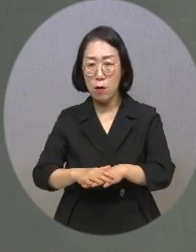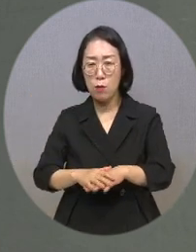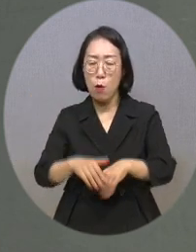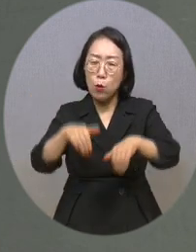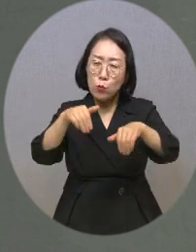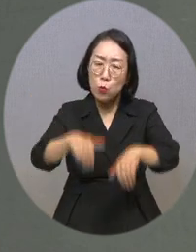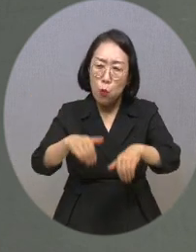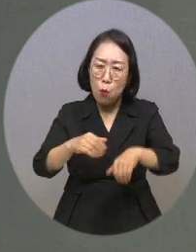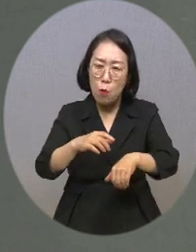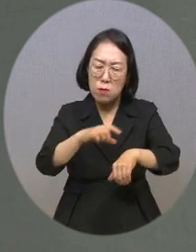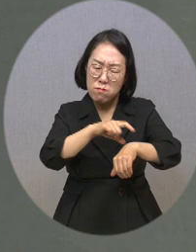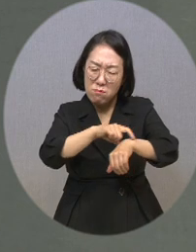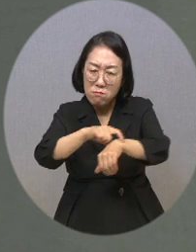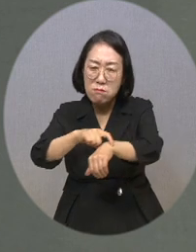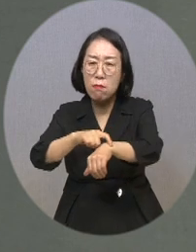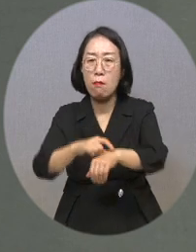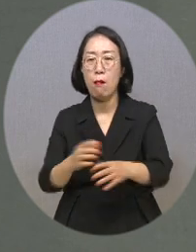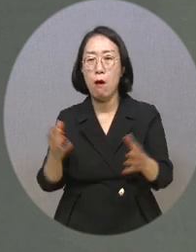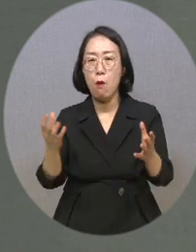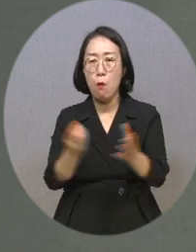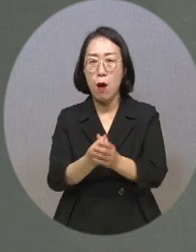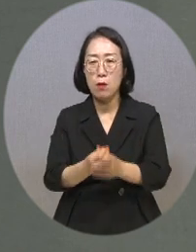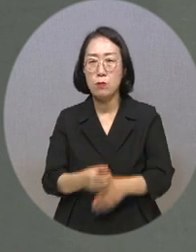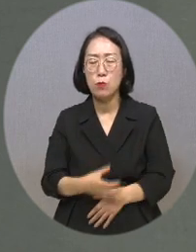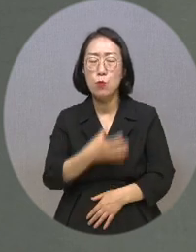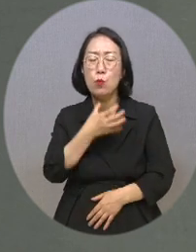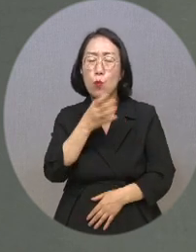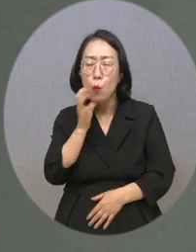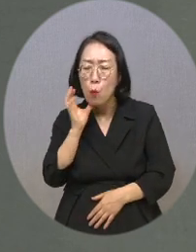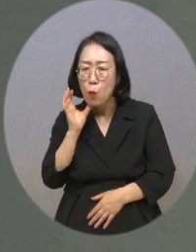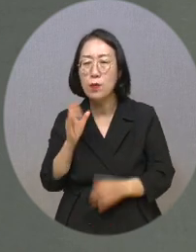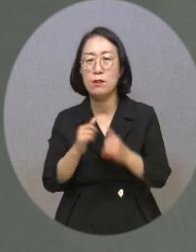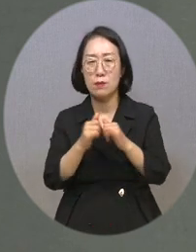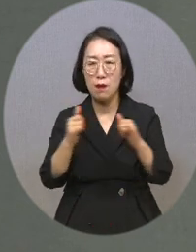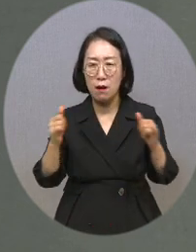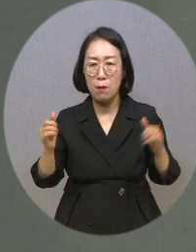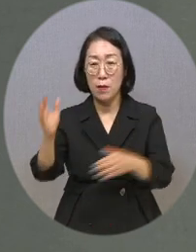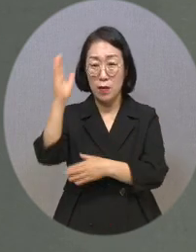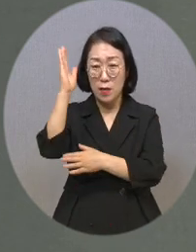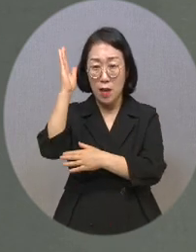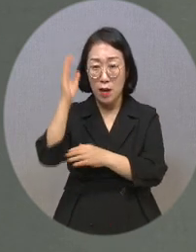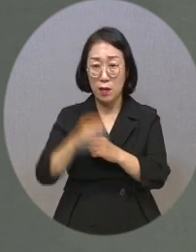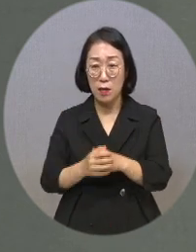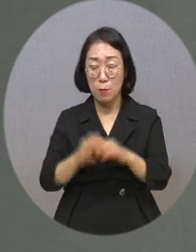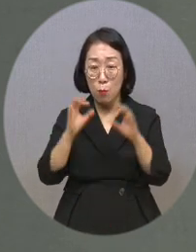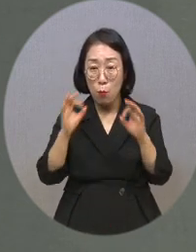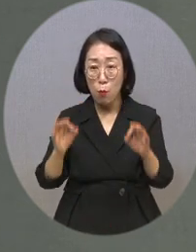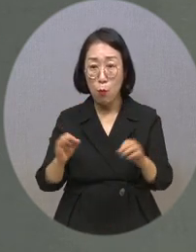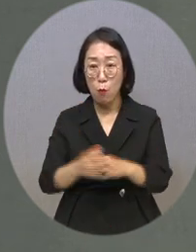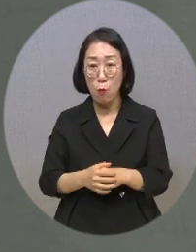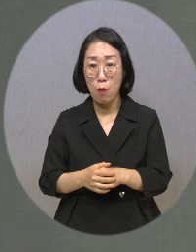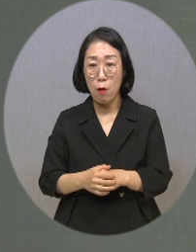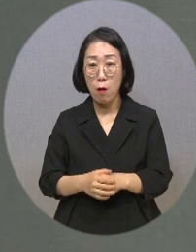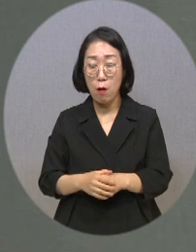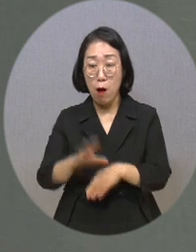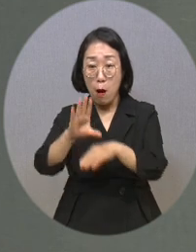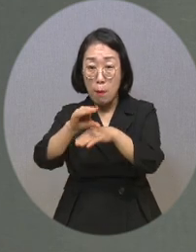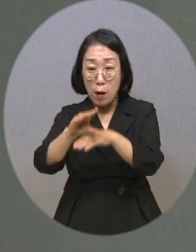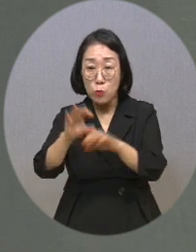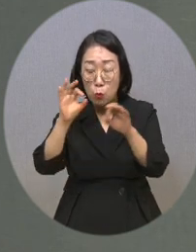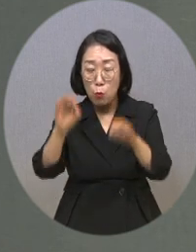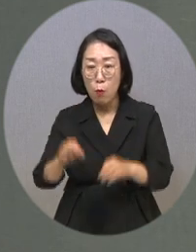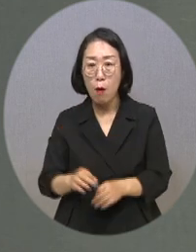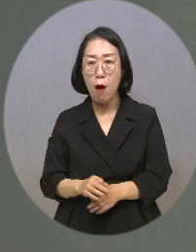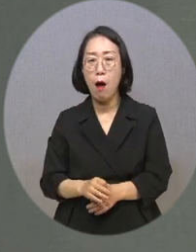노예처럼 살아온 어느 노인의 인생 얘기가 크게 보도가 돼서 그때 비로소